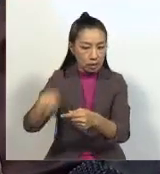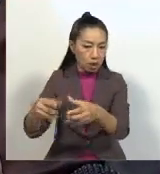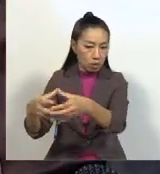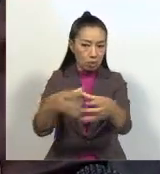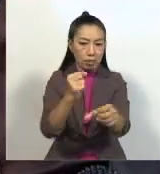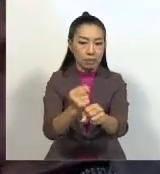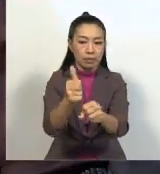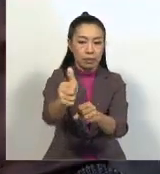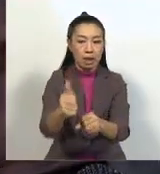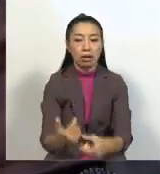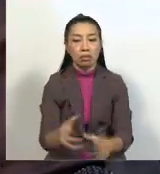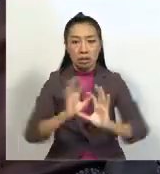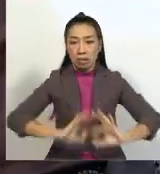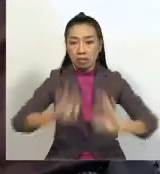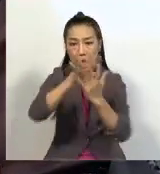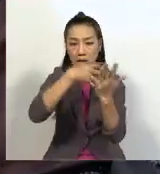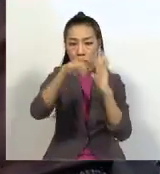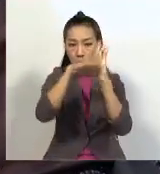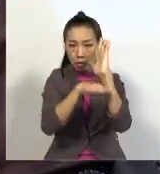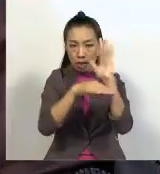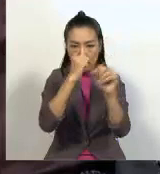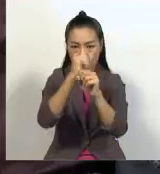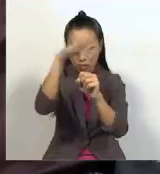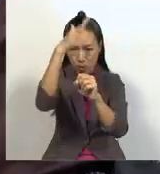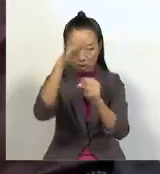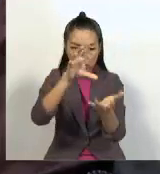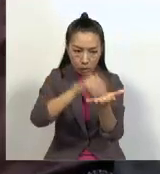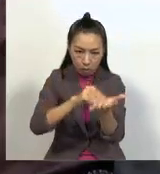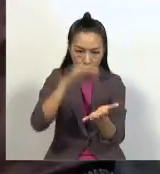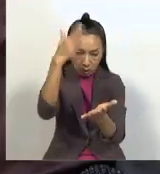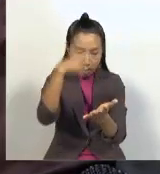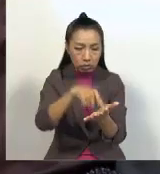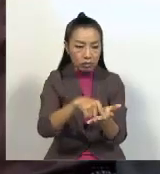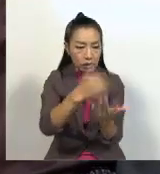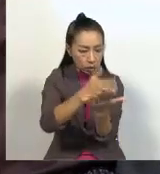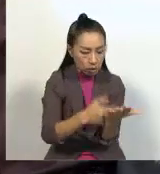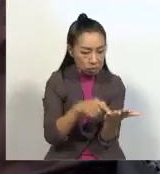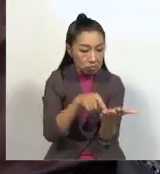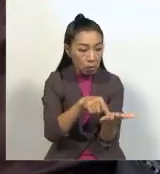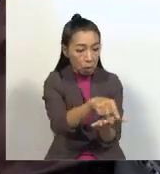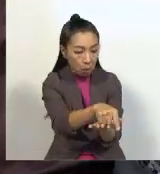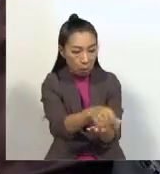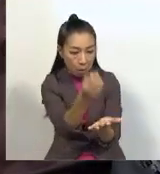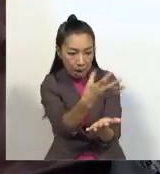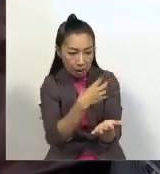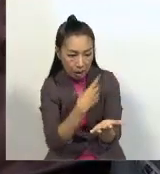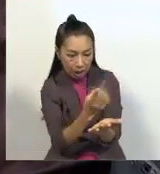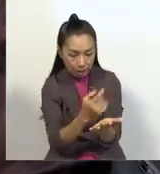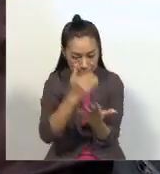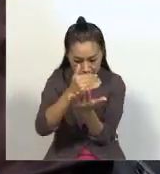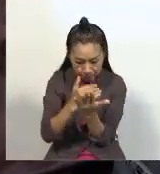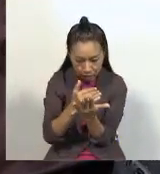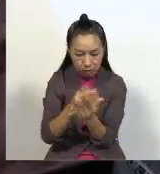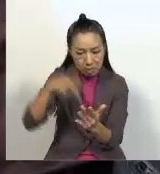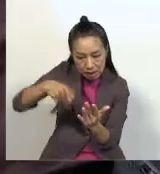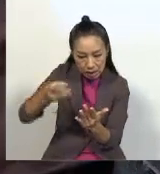บายเราจะได้เร่งระดับนโยบายได้ว่าจะต้องขออนุมัติอะไรเป็นพิเศษอีกหรือไม่จะต้องใช้งบ